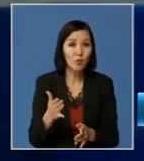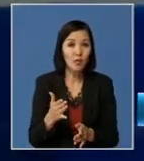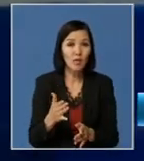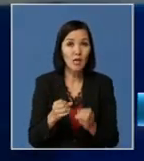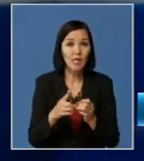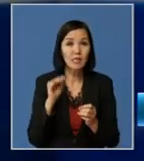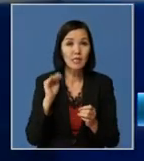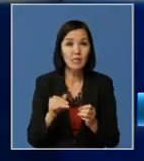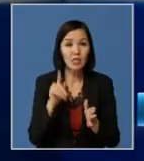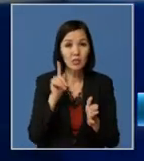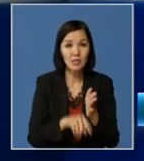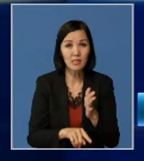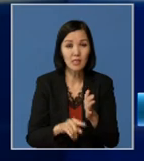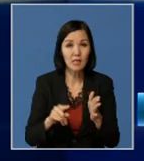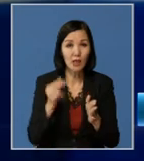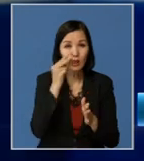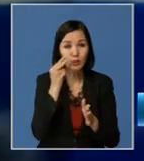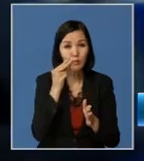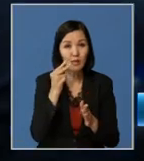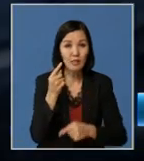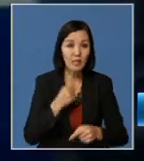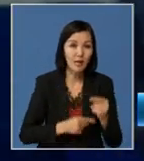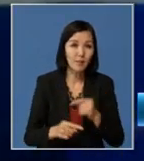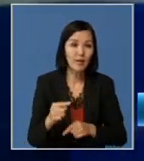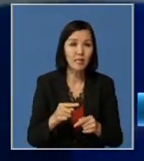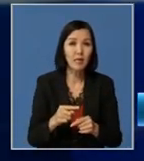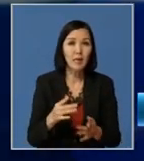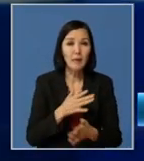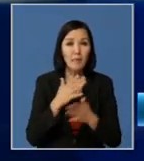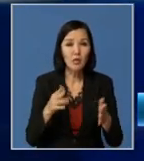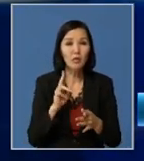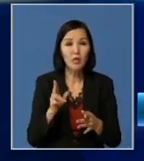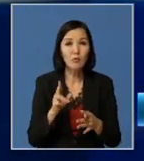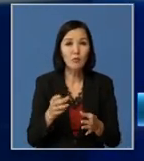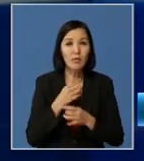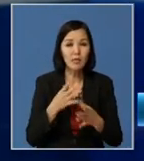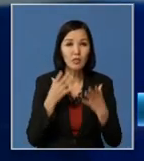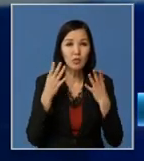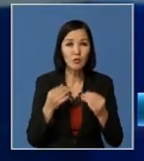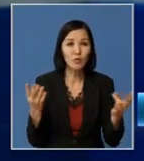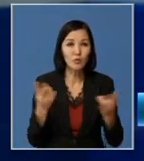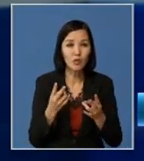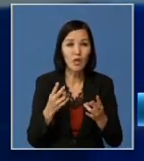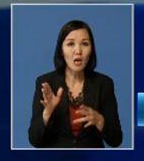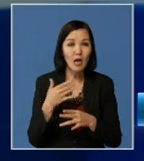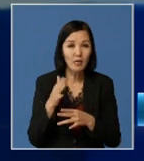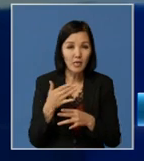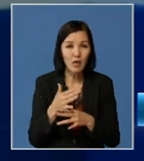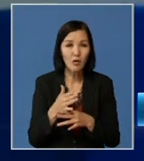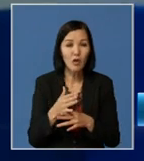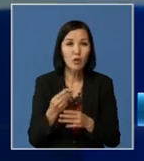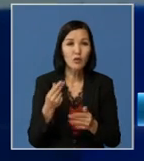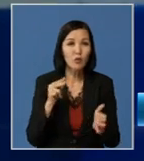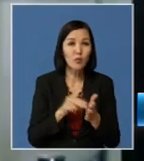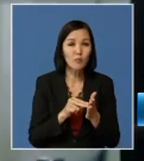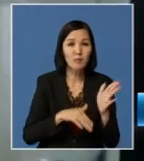11 тысяч дешевле стоит рейс до Шымкента и обратно. Меньше повезло тем, кому в праздничные дни нужно оказаться в Атырау. Стоимость